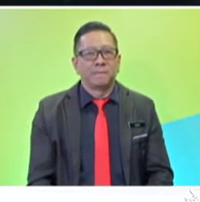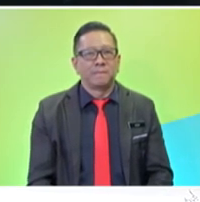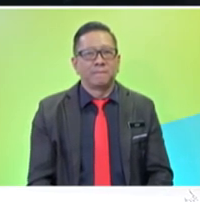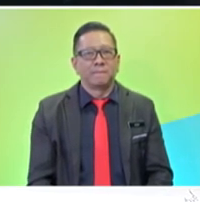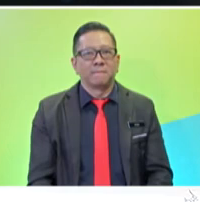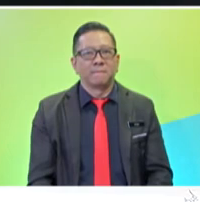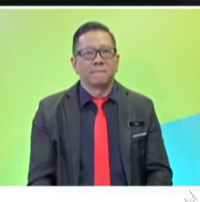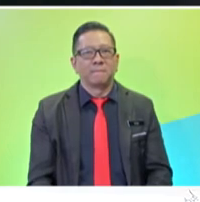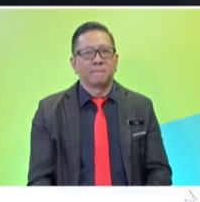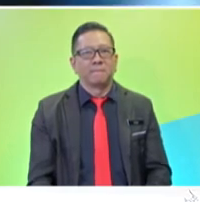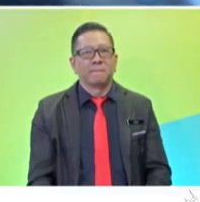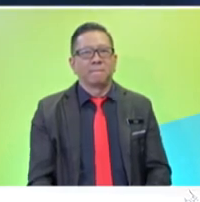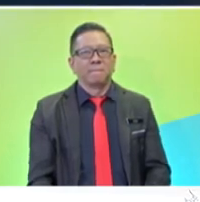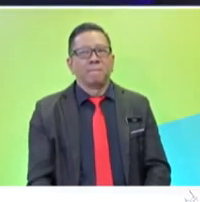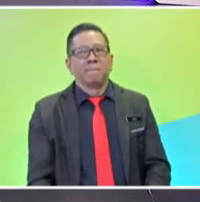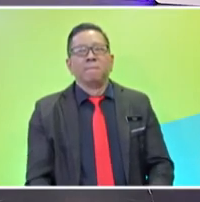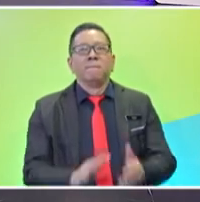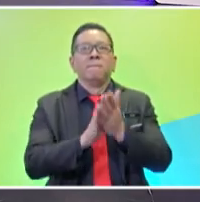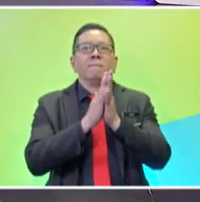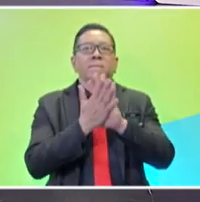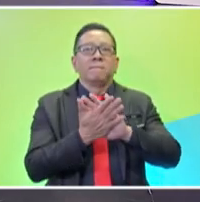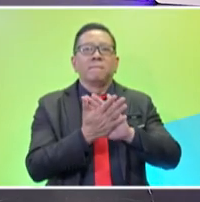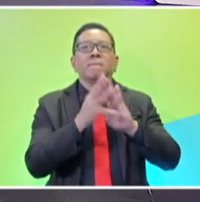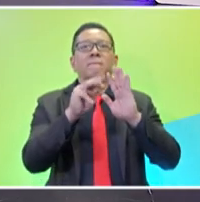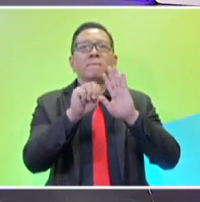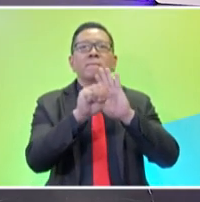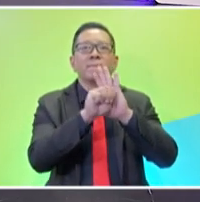nya macam nih lakaran asal